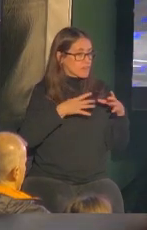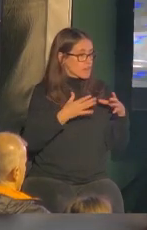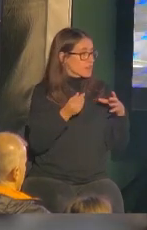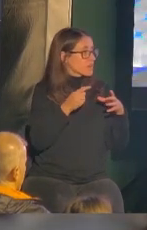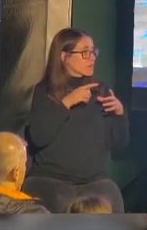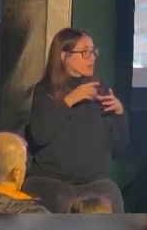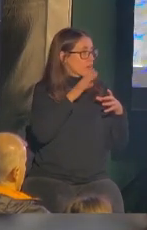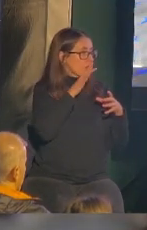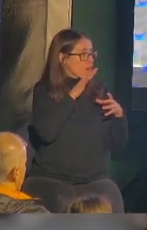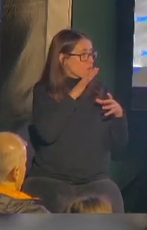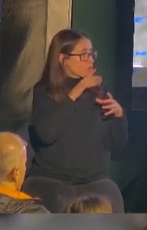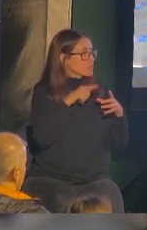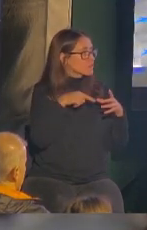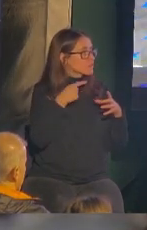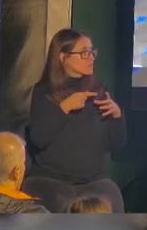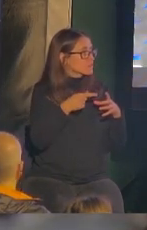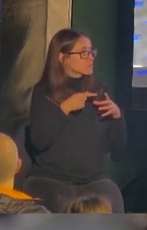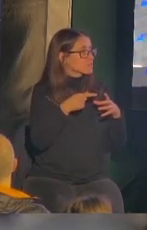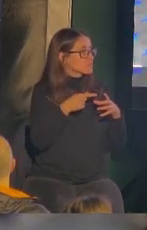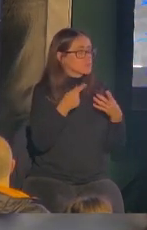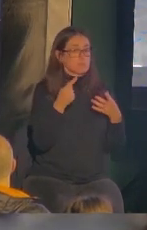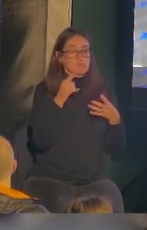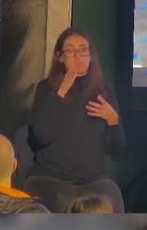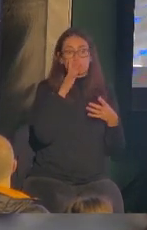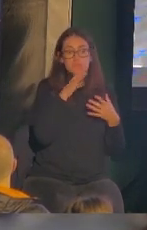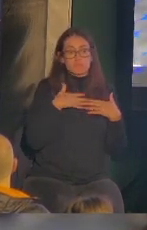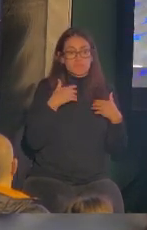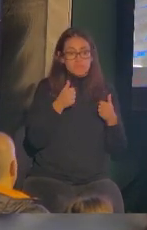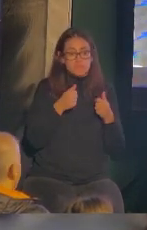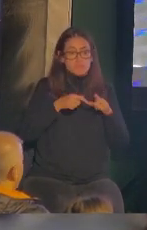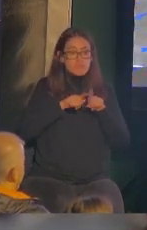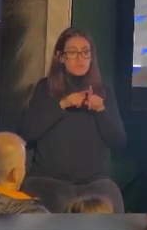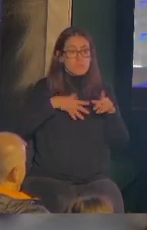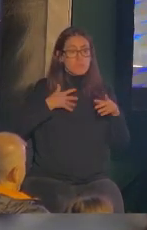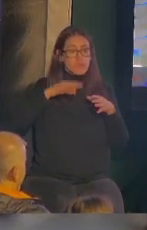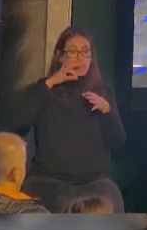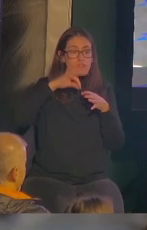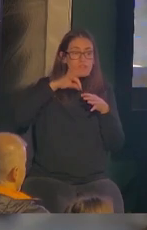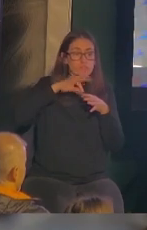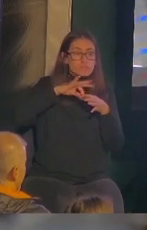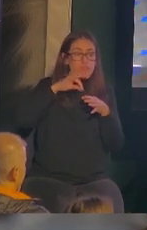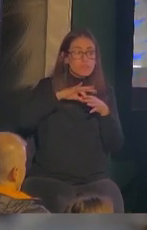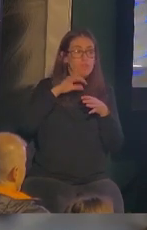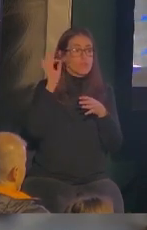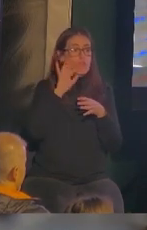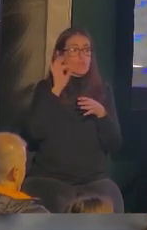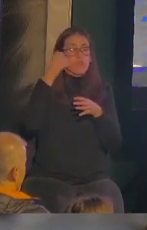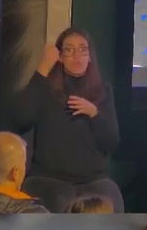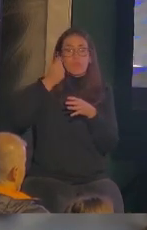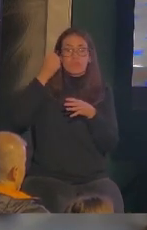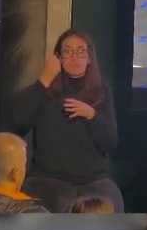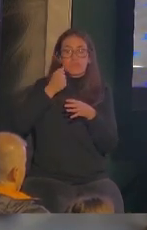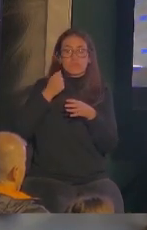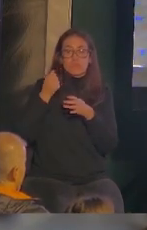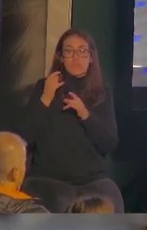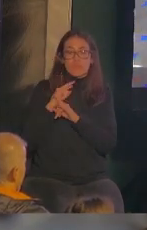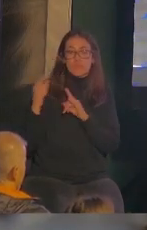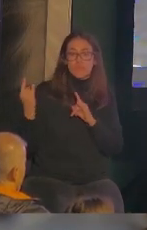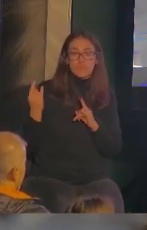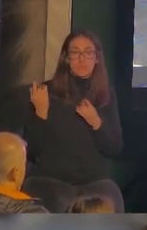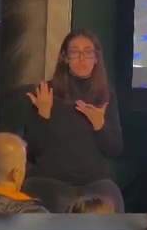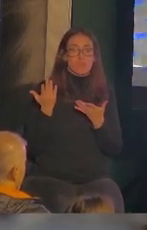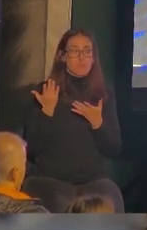substituir per qualsevol líquid, si volgués una infusió, una llet, begudes vegetals, qualsevol